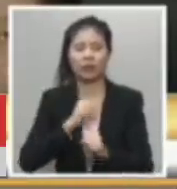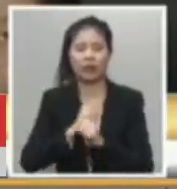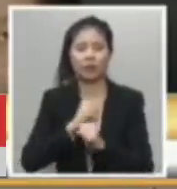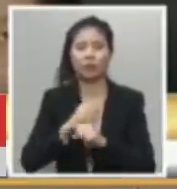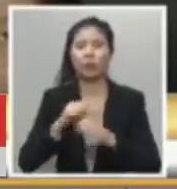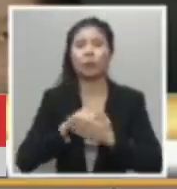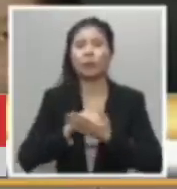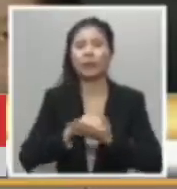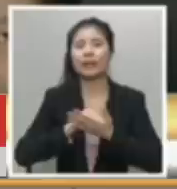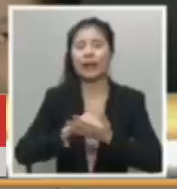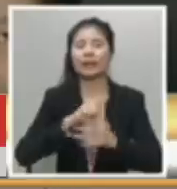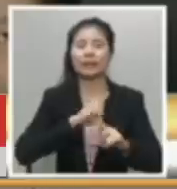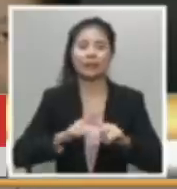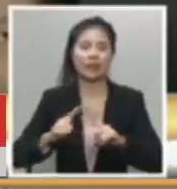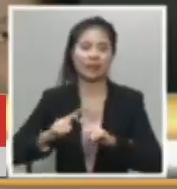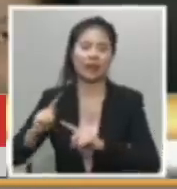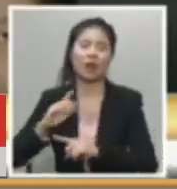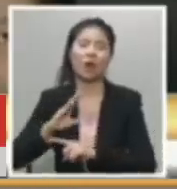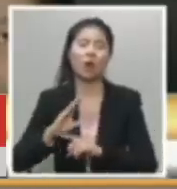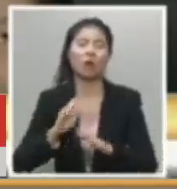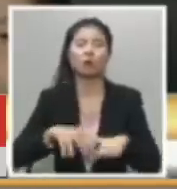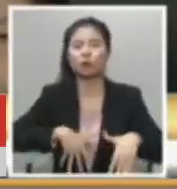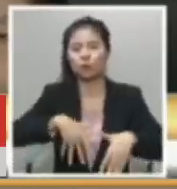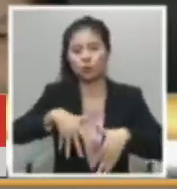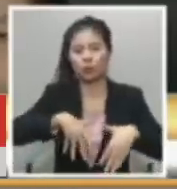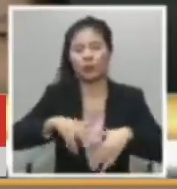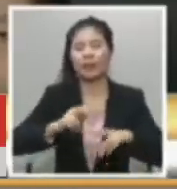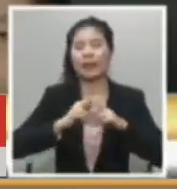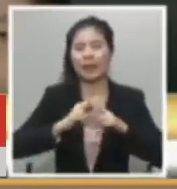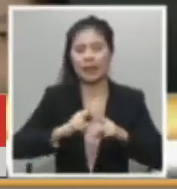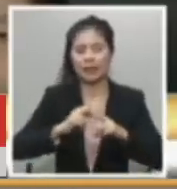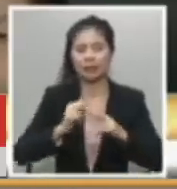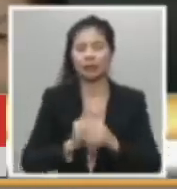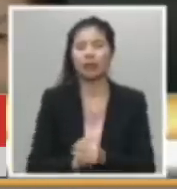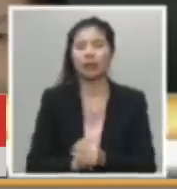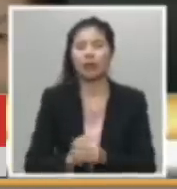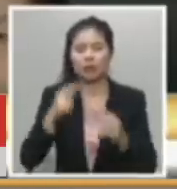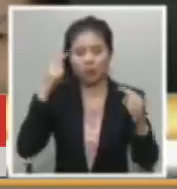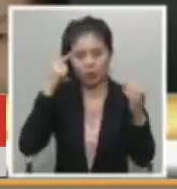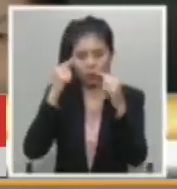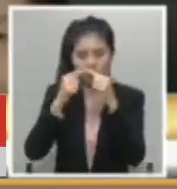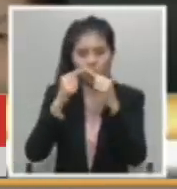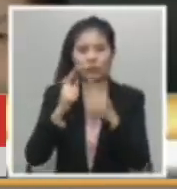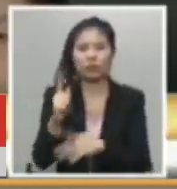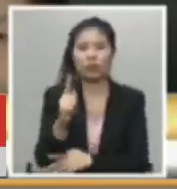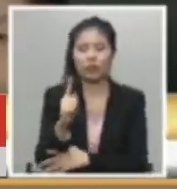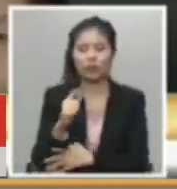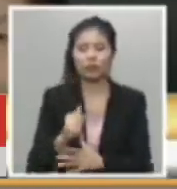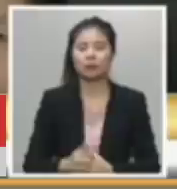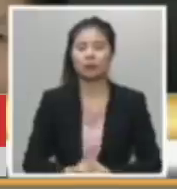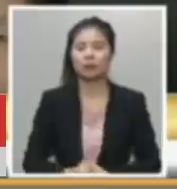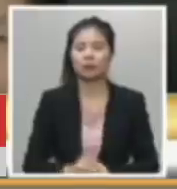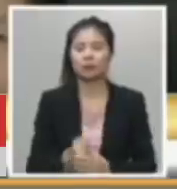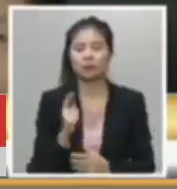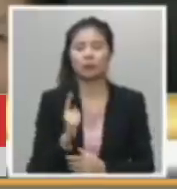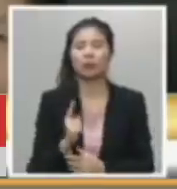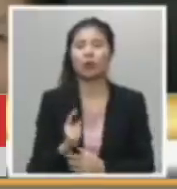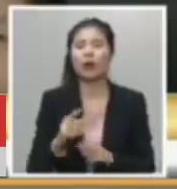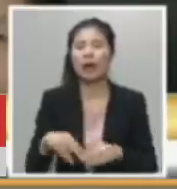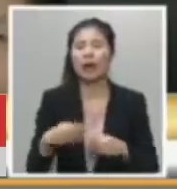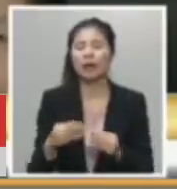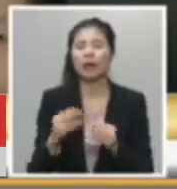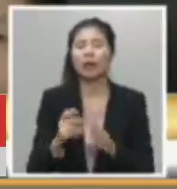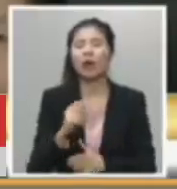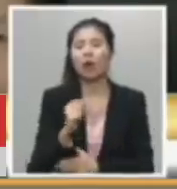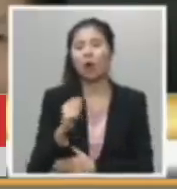ณะซึ่งในพ.ร.บ.ฉบับนี้กำหนดจุดเป้าหมายสำคัญก็คือว่าจะต้องให้ท้องถิ่นมีร